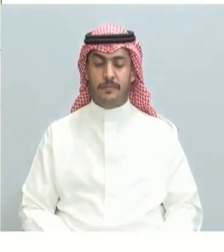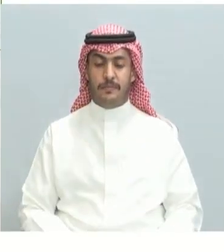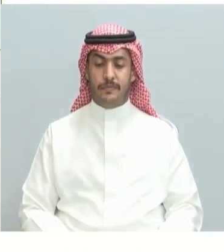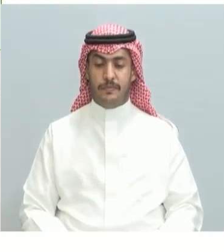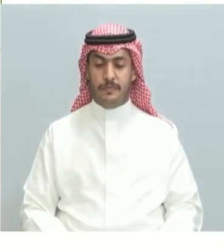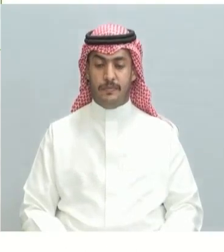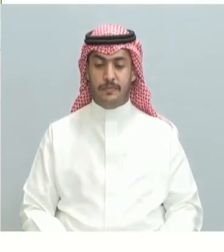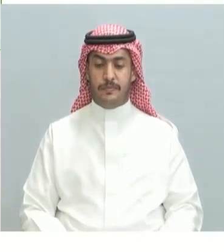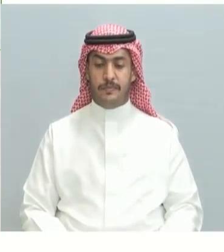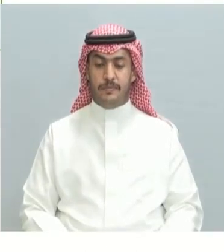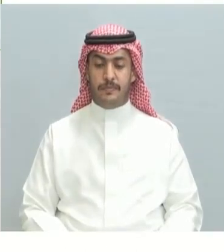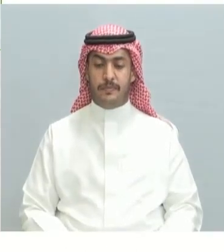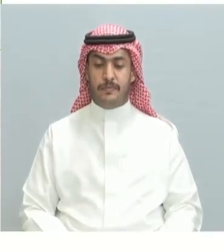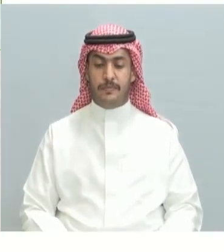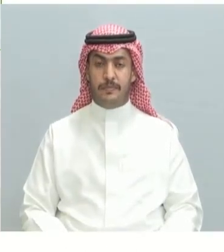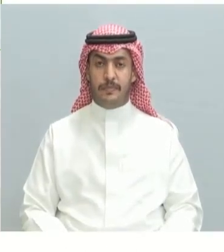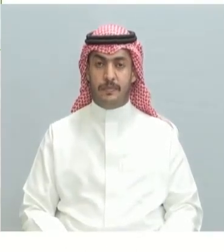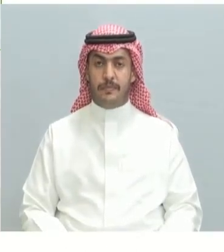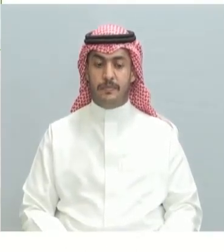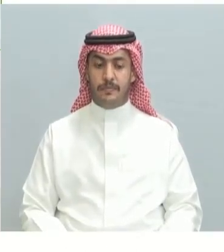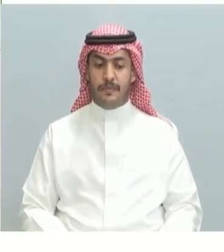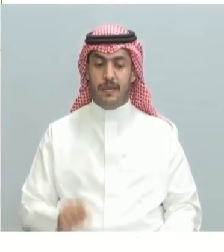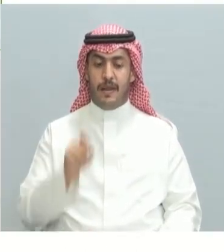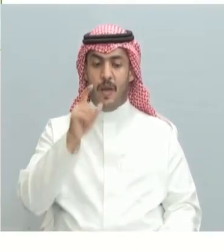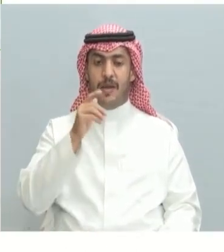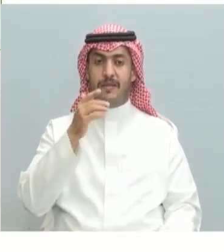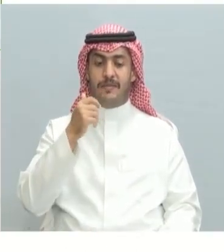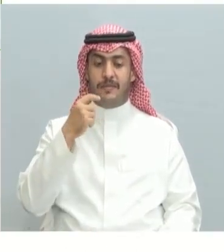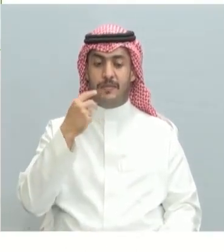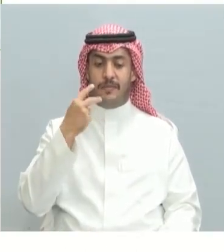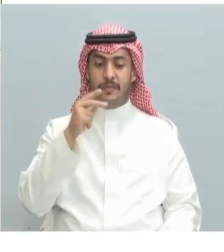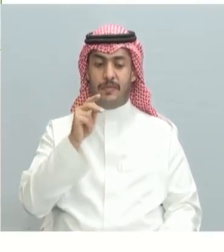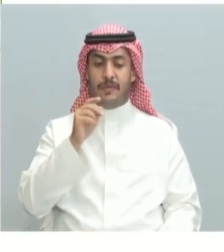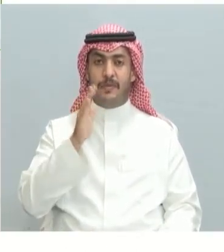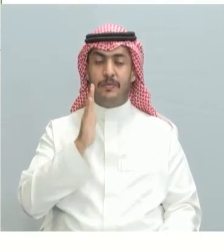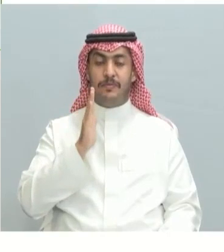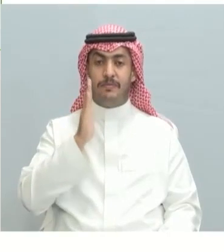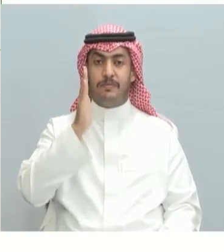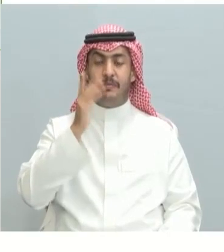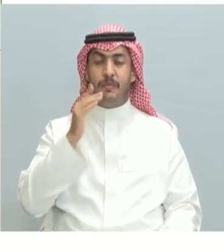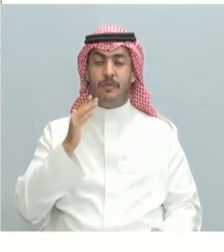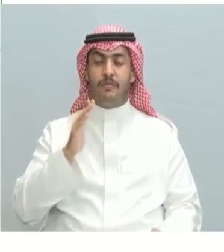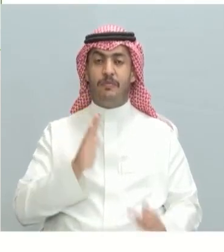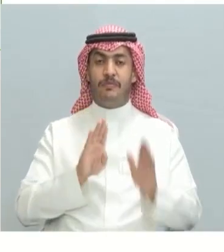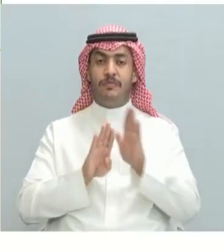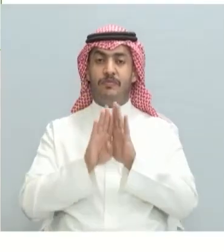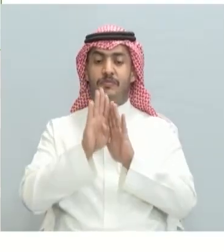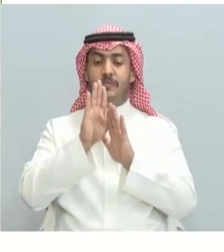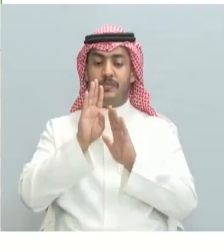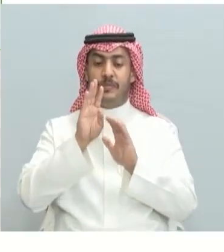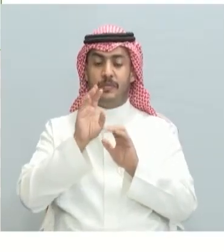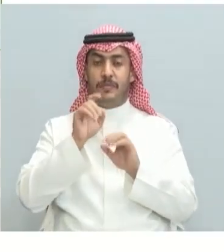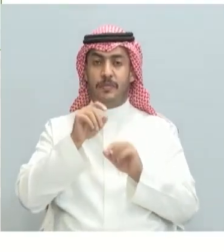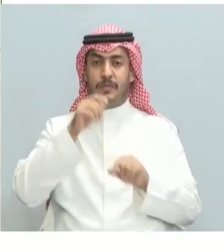من بدا بشكل مستقيم ثم حقق ارتفاعا تدريجيا